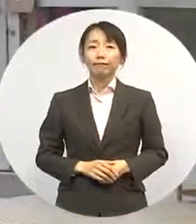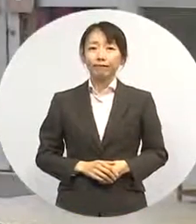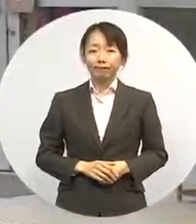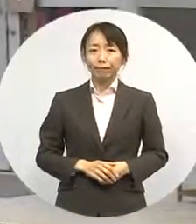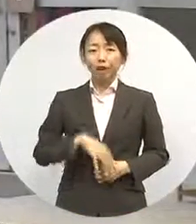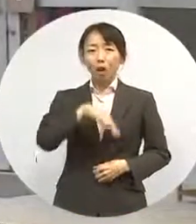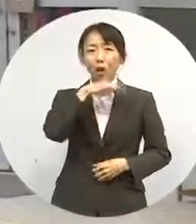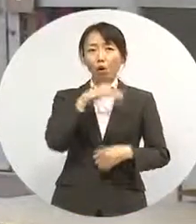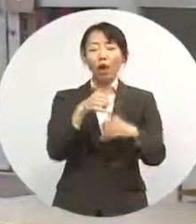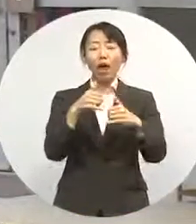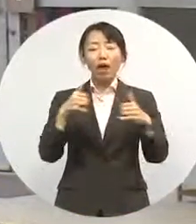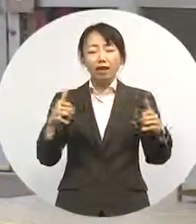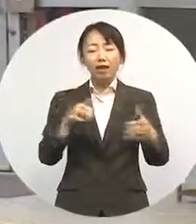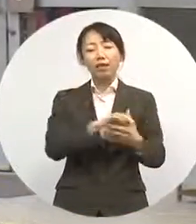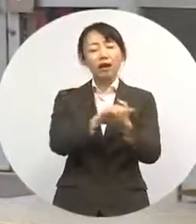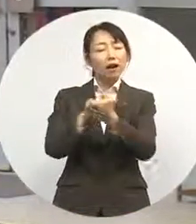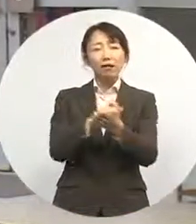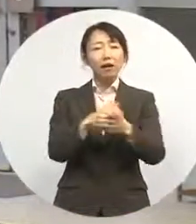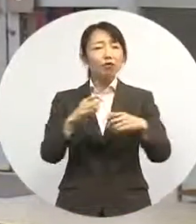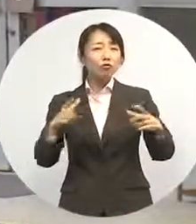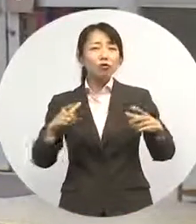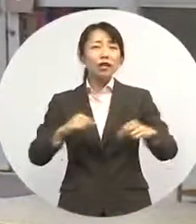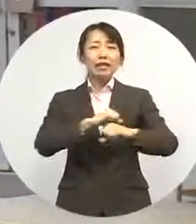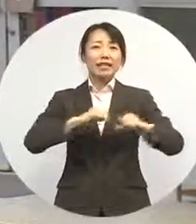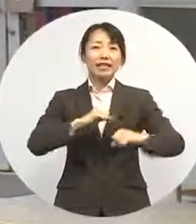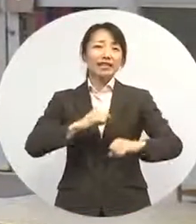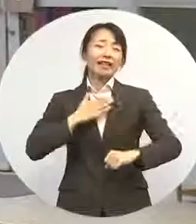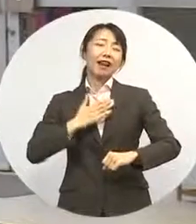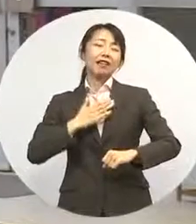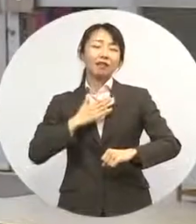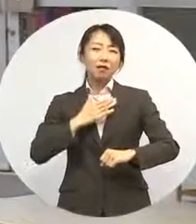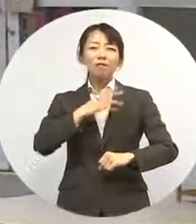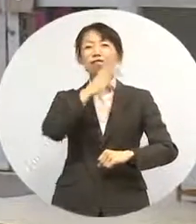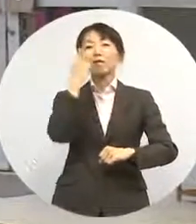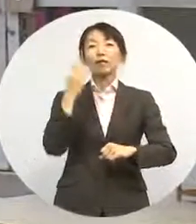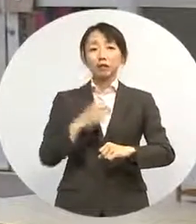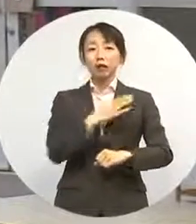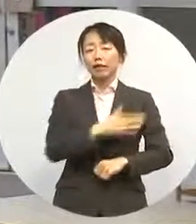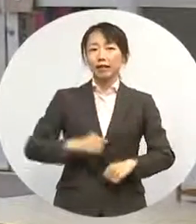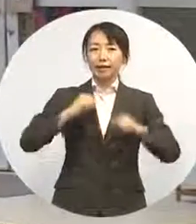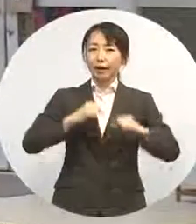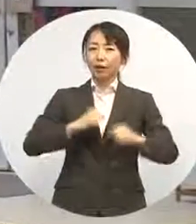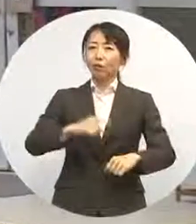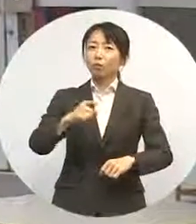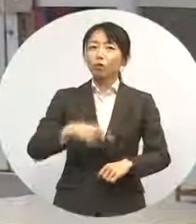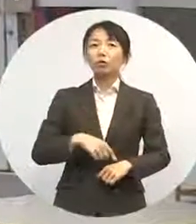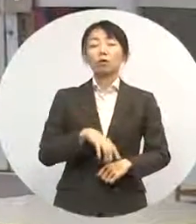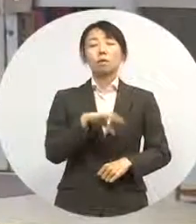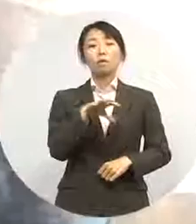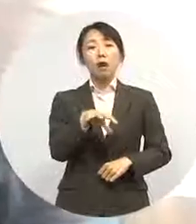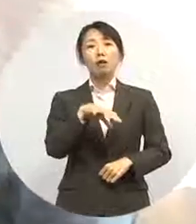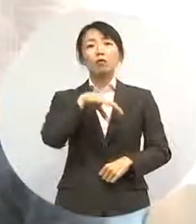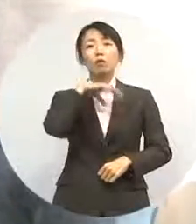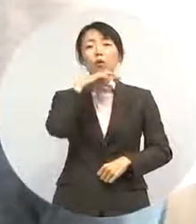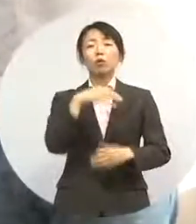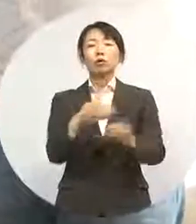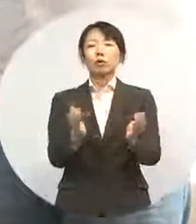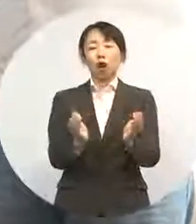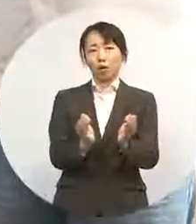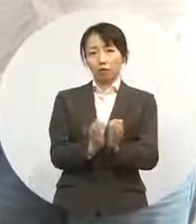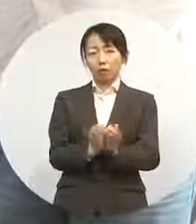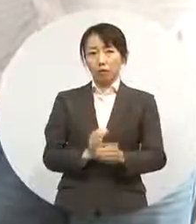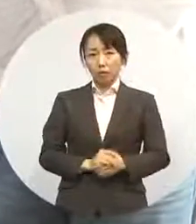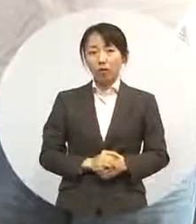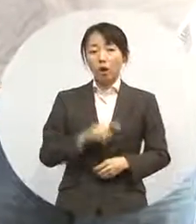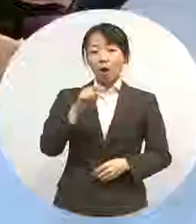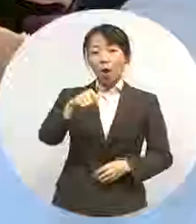高齢者の仲間づくりや生きがいづくり、健康づくりを大切にするのが老人クラブ。その活動